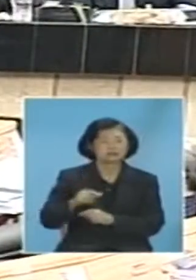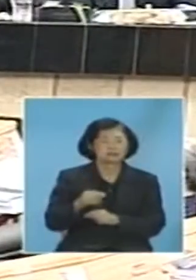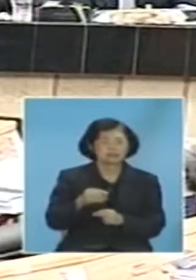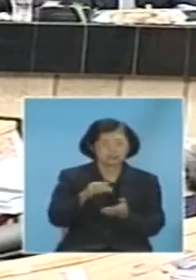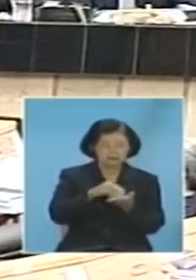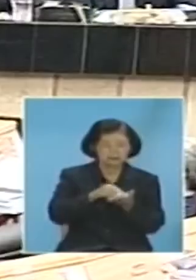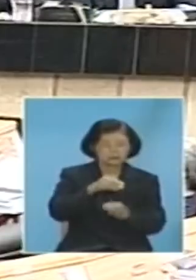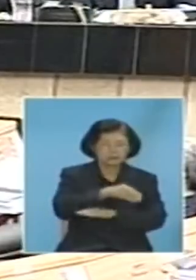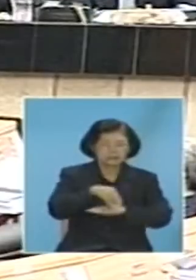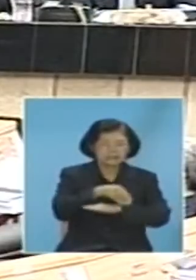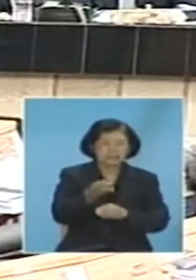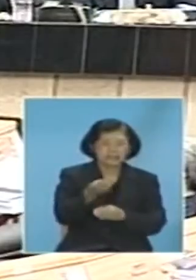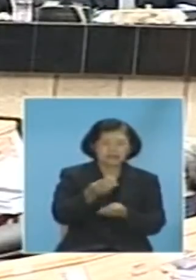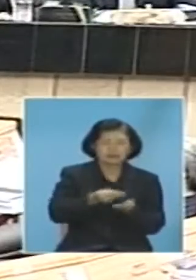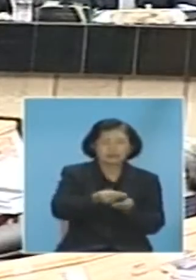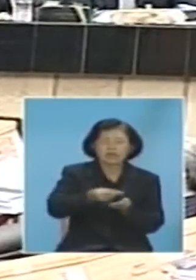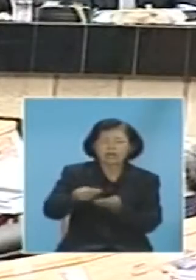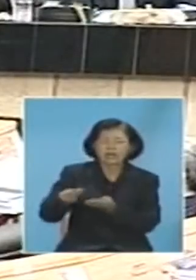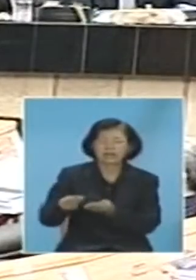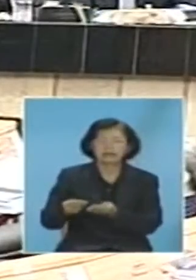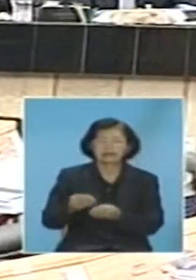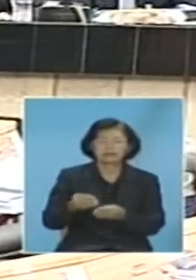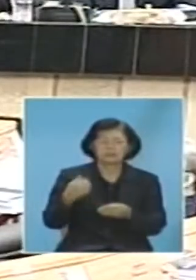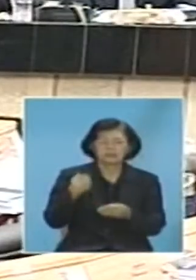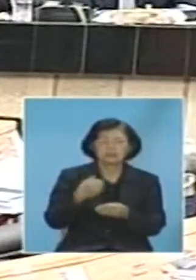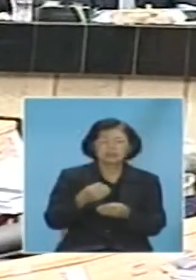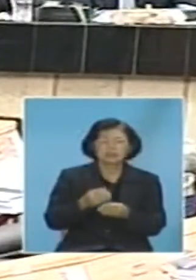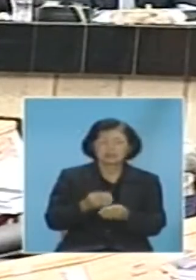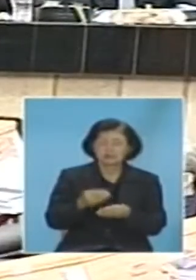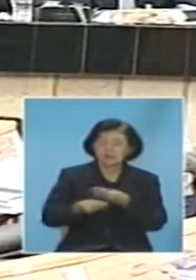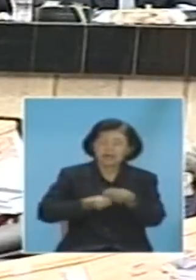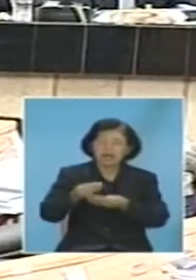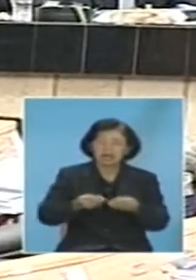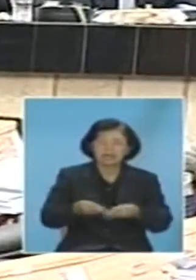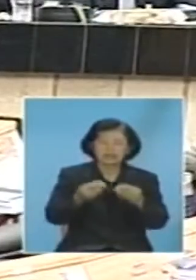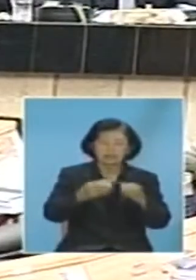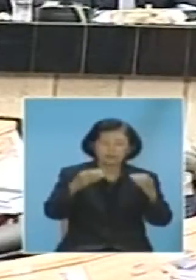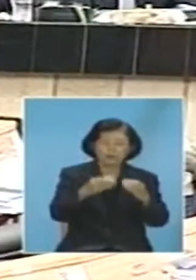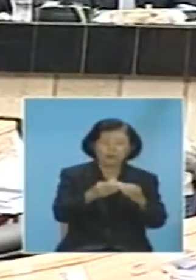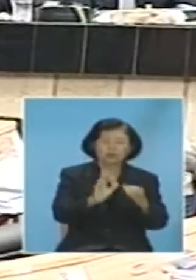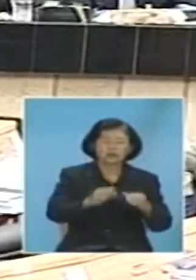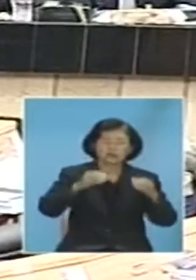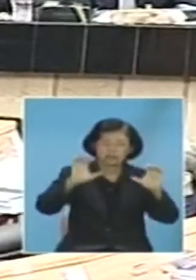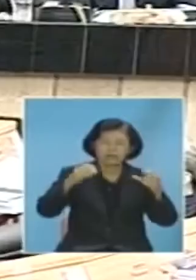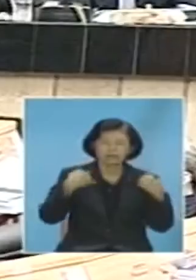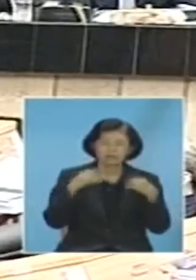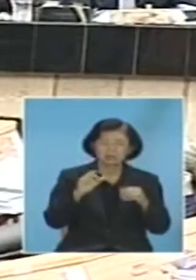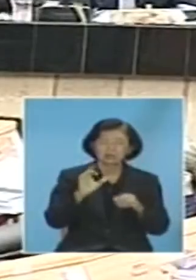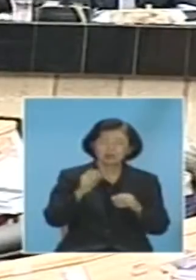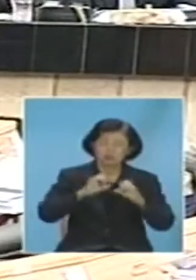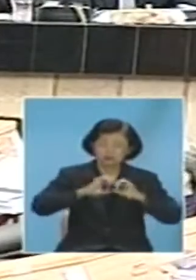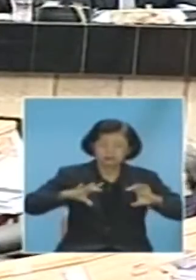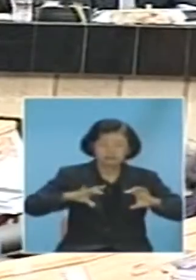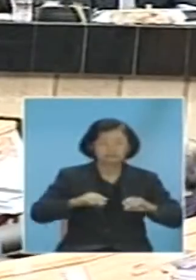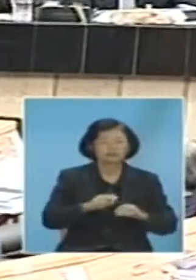ที่บริจาคเนื่องจากภัยธรรมชาติหรือข้าวที่ขายให้กับองค์กรของรัฐจึงมีข้อโต้แย้งในส่วนของความเห็น